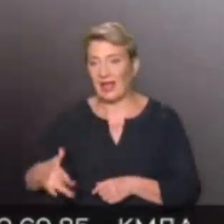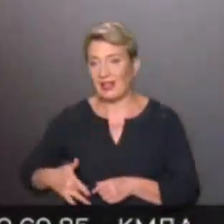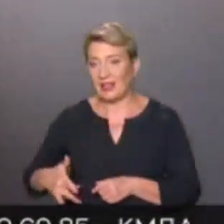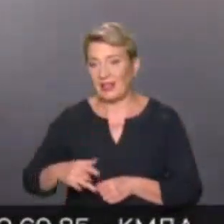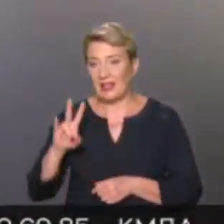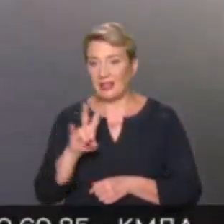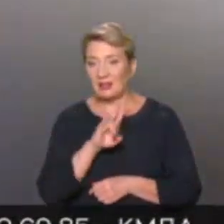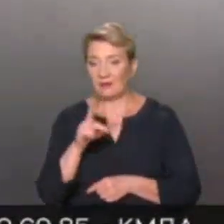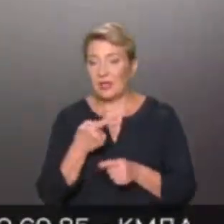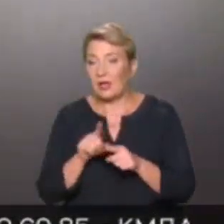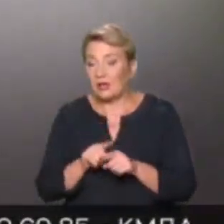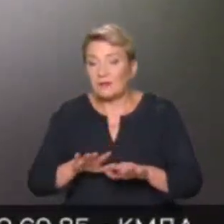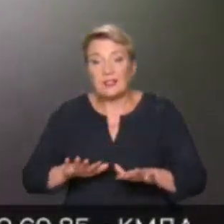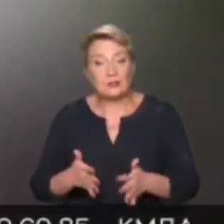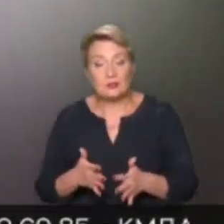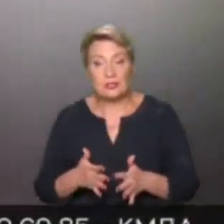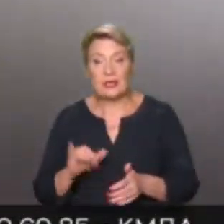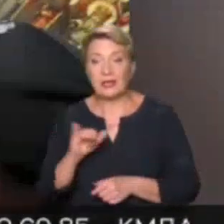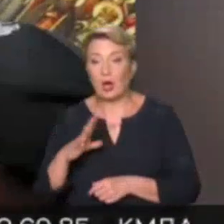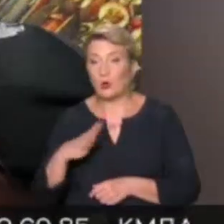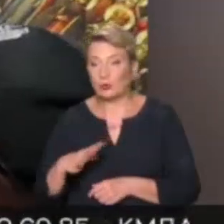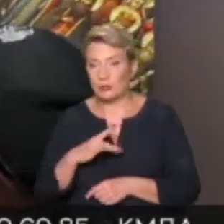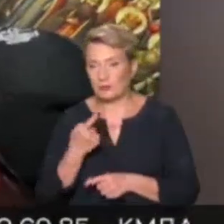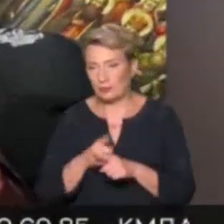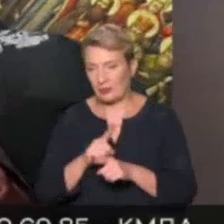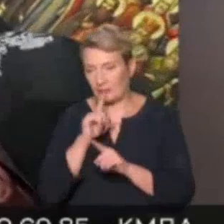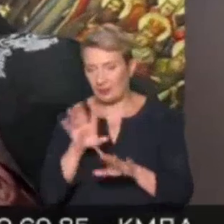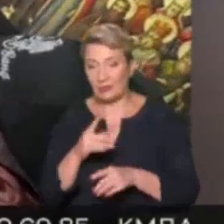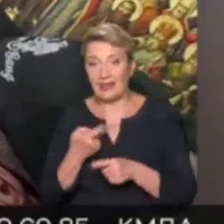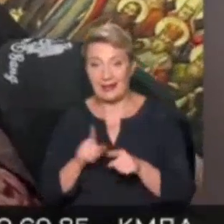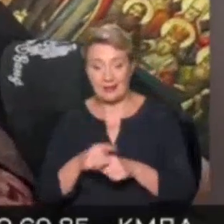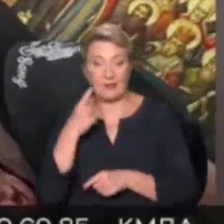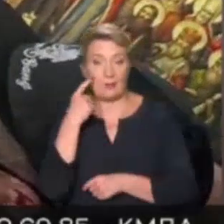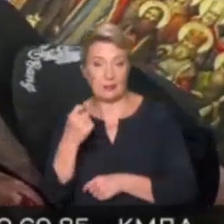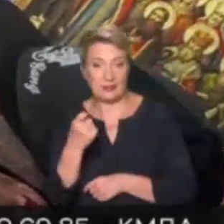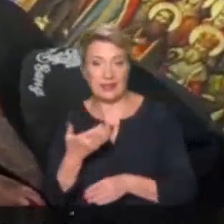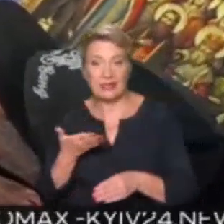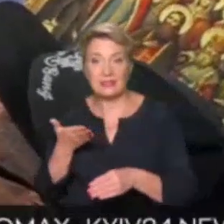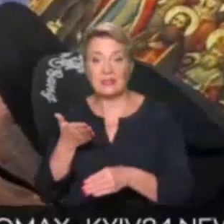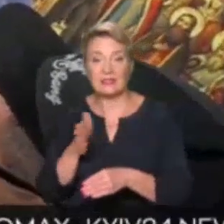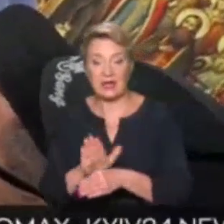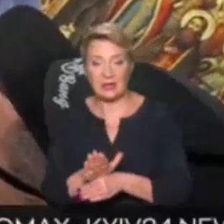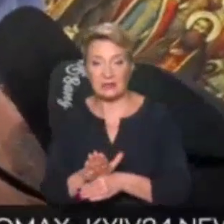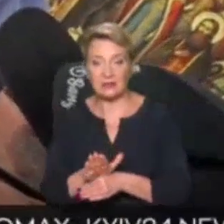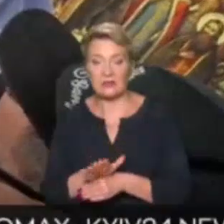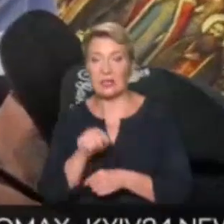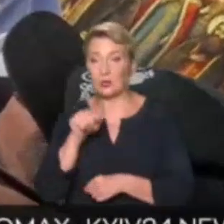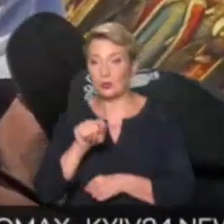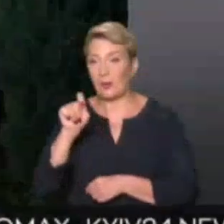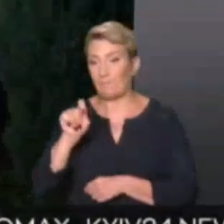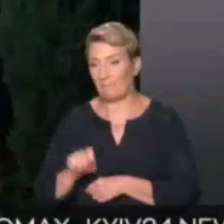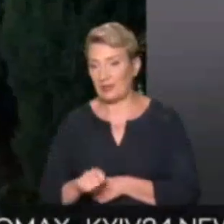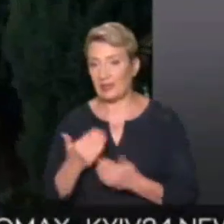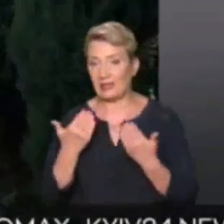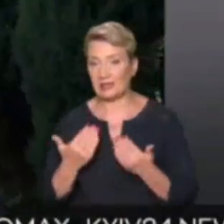не сталося. Ну, в принципі, очікувано, що цього не сталося. Вони і попереджали. За наказом заповідника туди приїхала